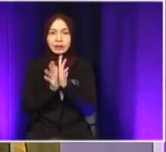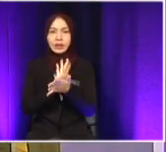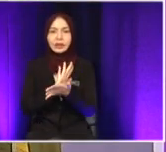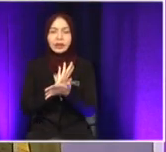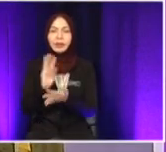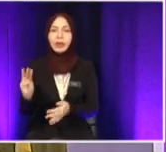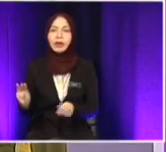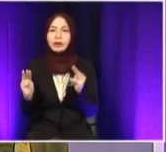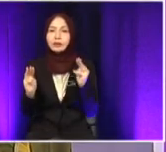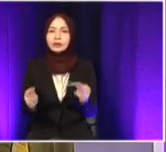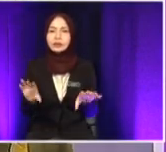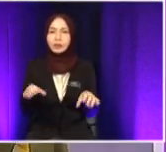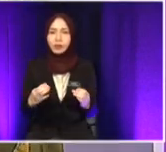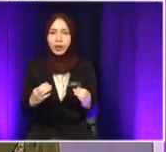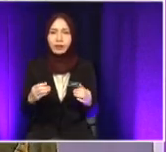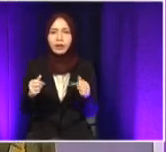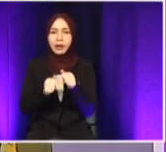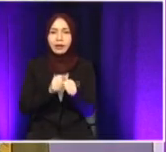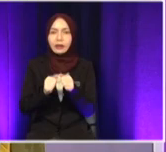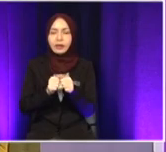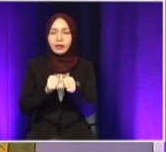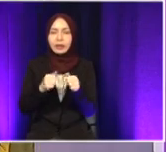apabila dia rasa serabu contohnya